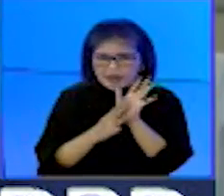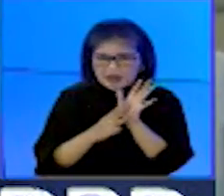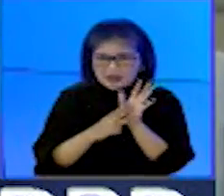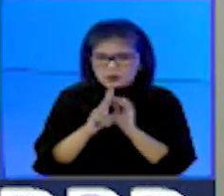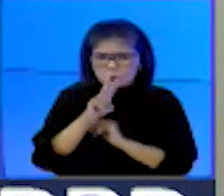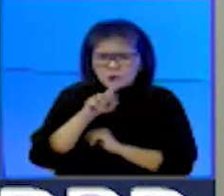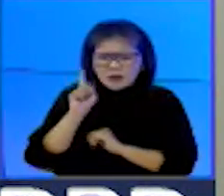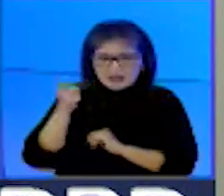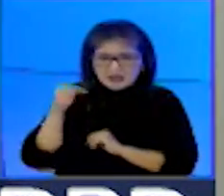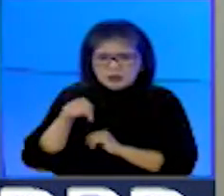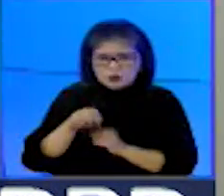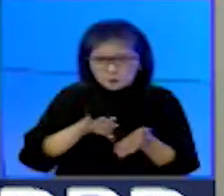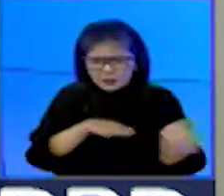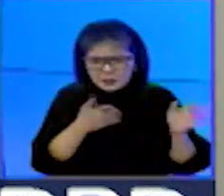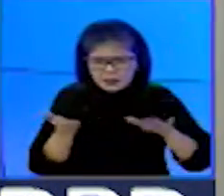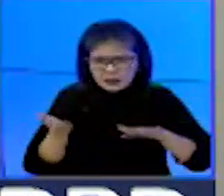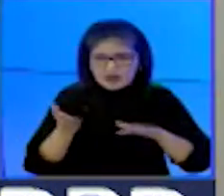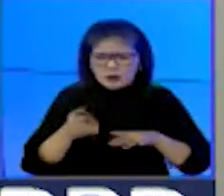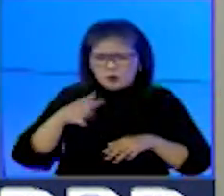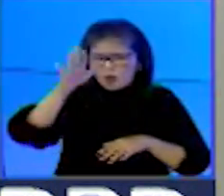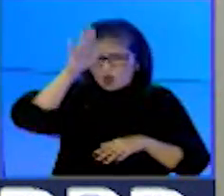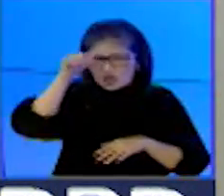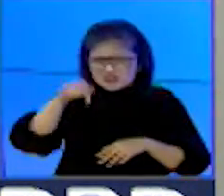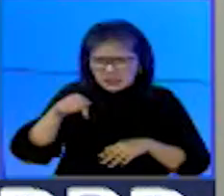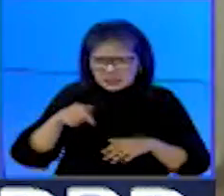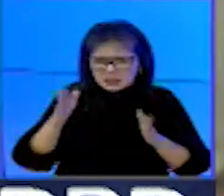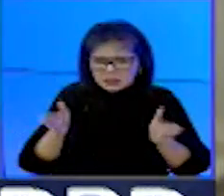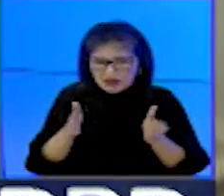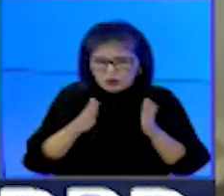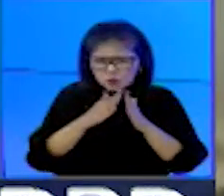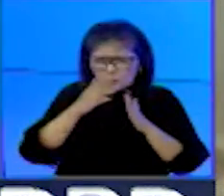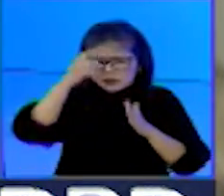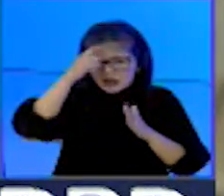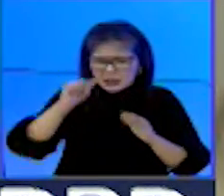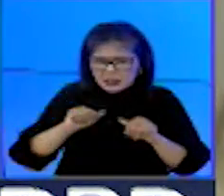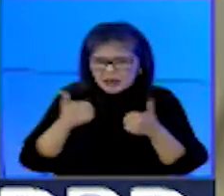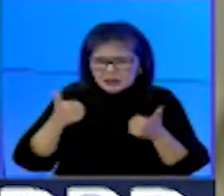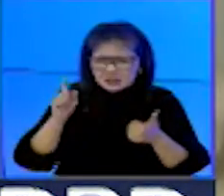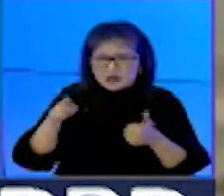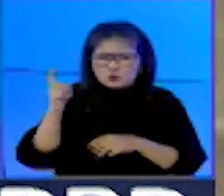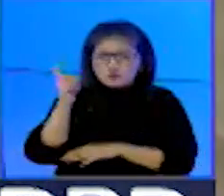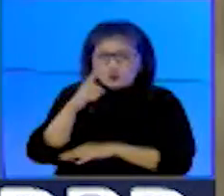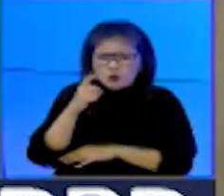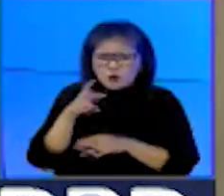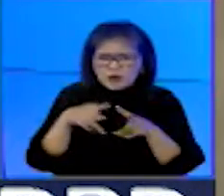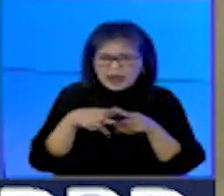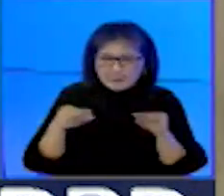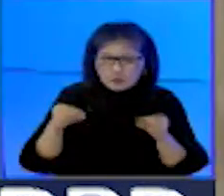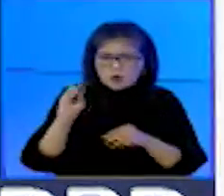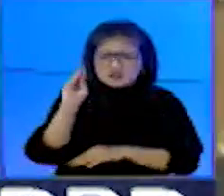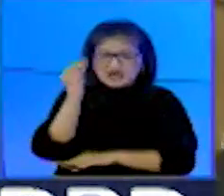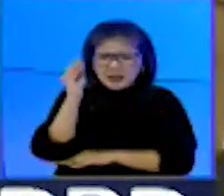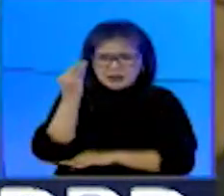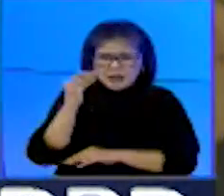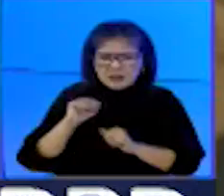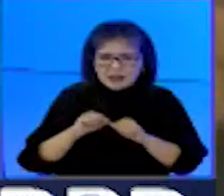dunia. Pasien yang dirawat di Rumah Sakit Tangerang Selatan juga berasal dari Bogor, Depok, Jakarta, dan Tangerang.